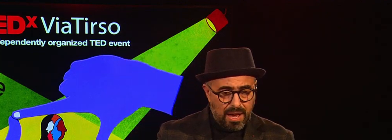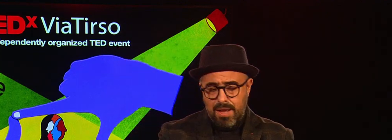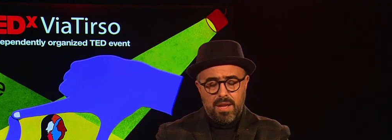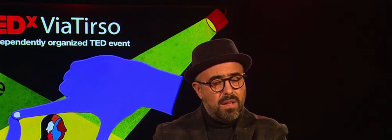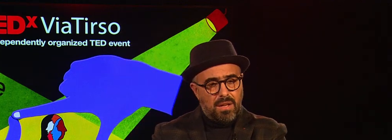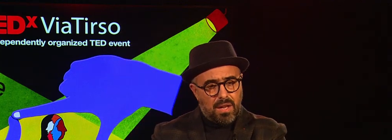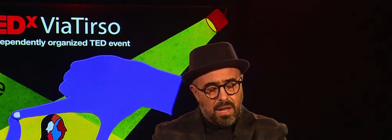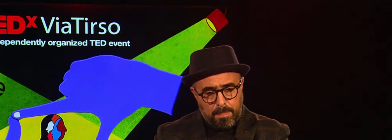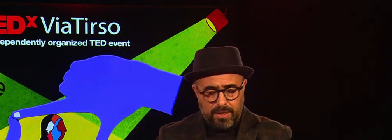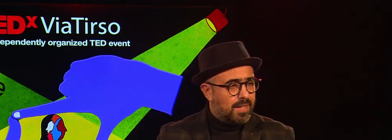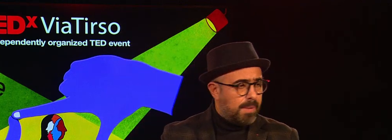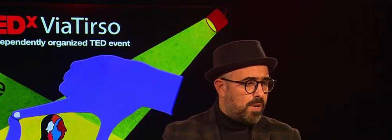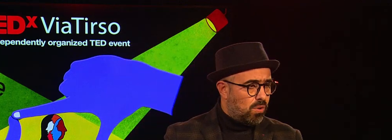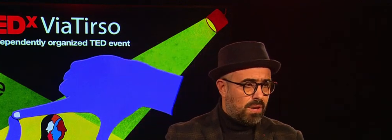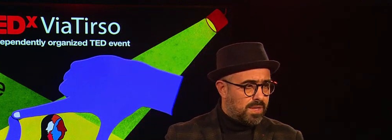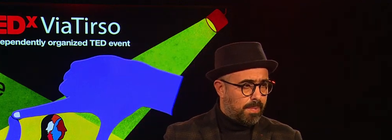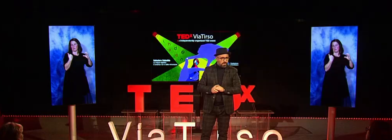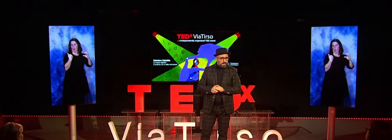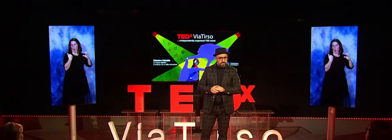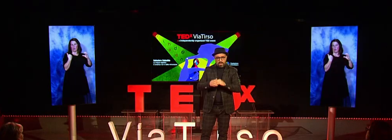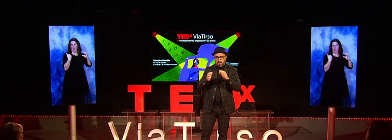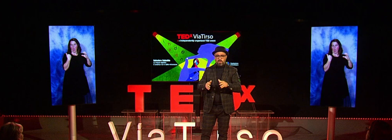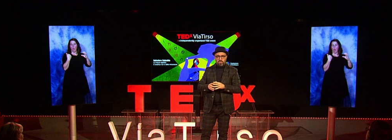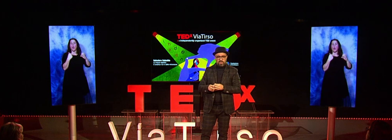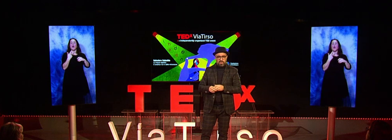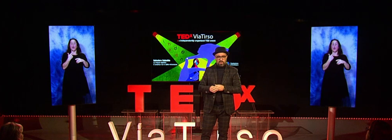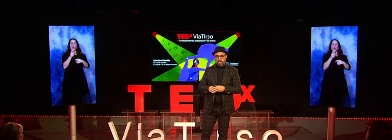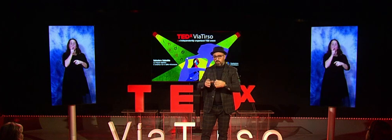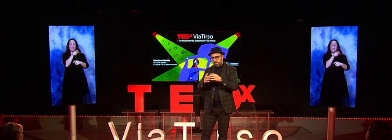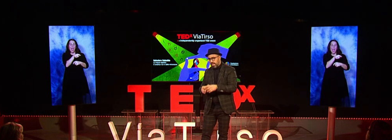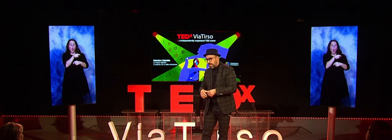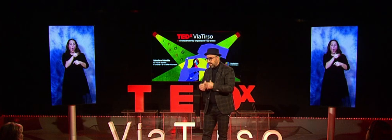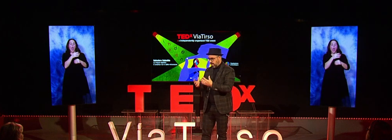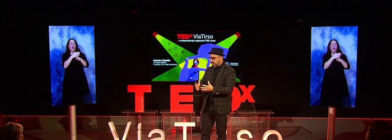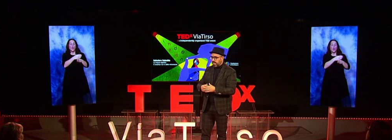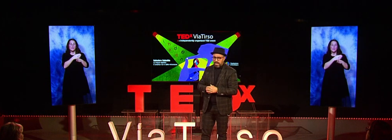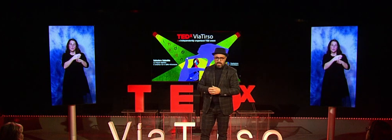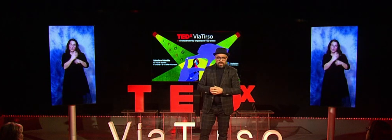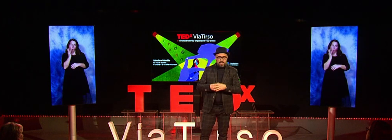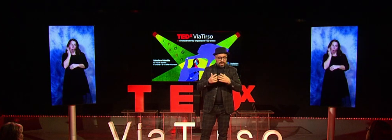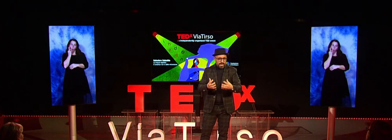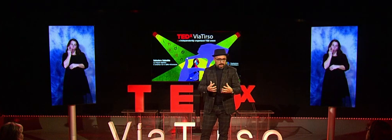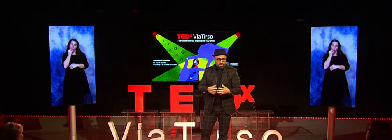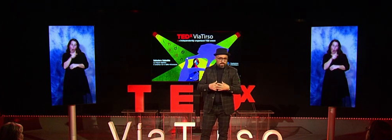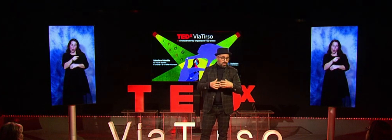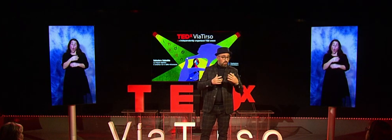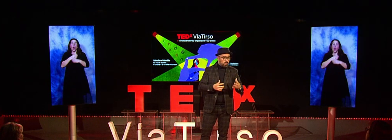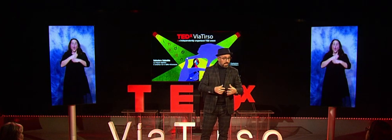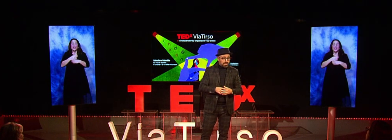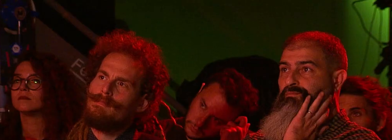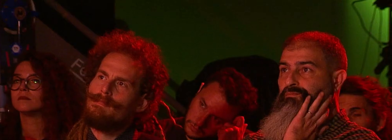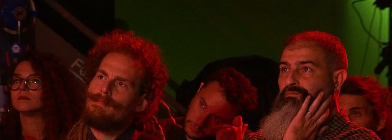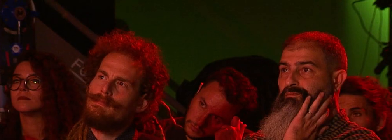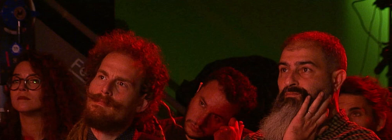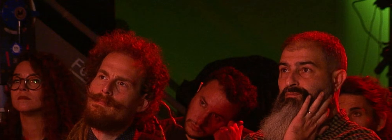qualche anno fa è partita sempre solo da questa parola dalla parola condivisione condividere significa creare un mezzo